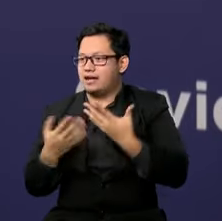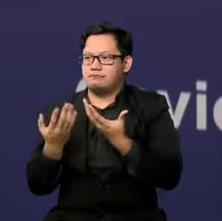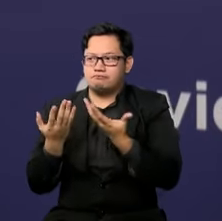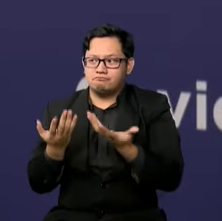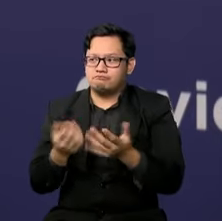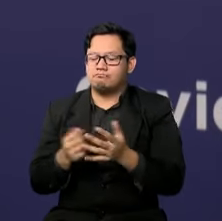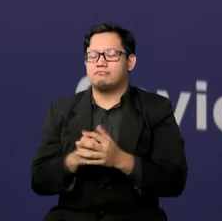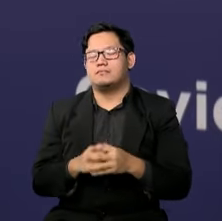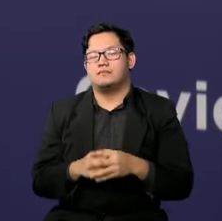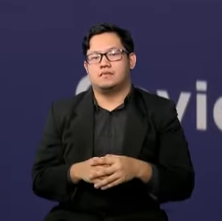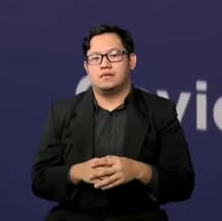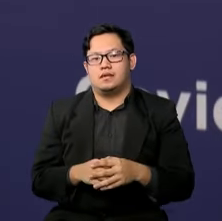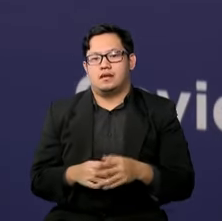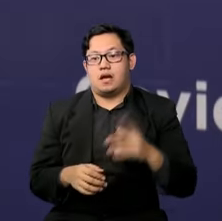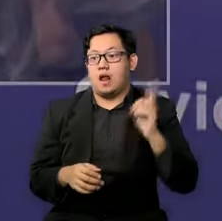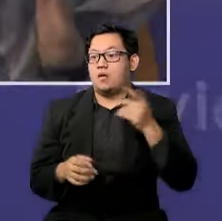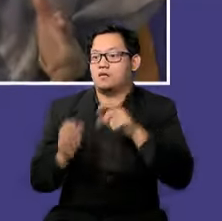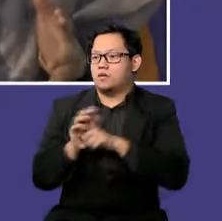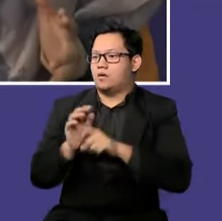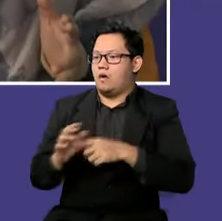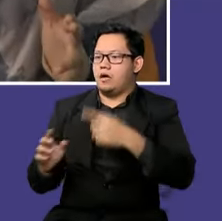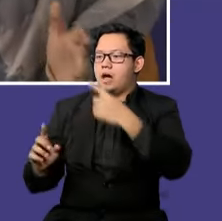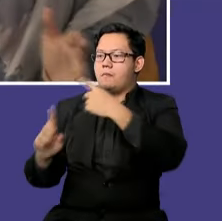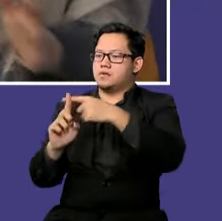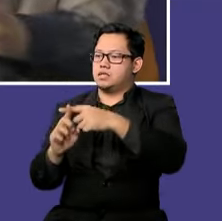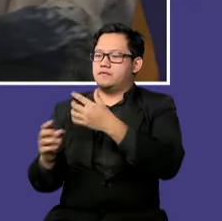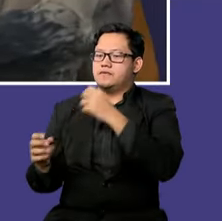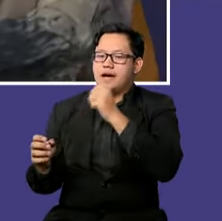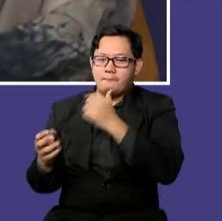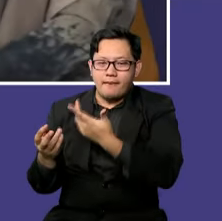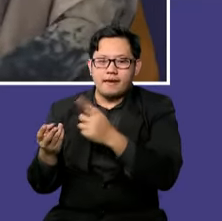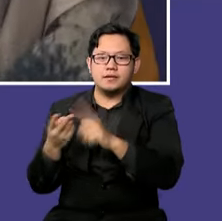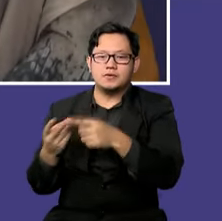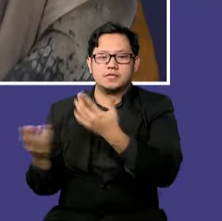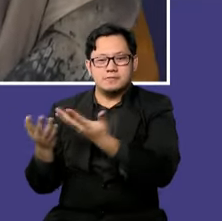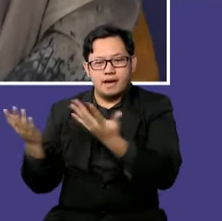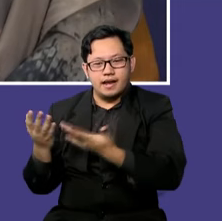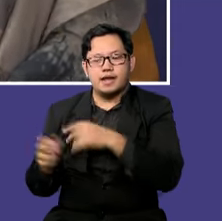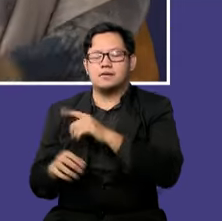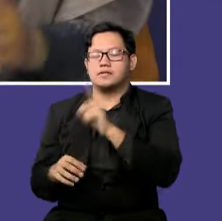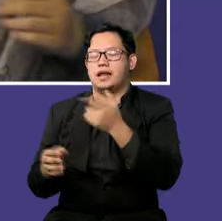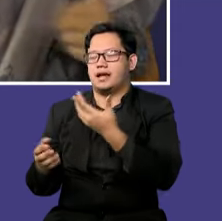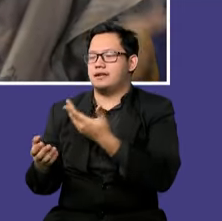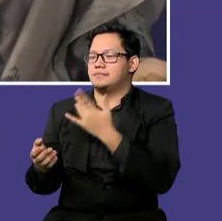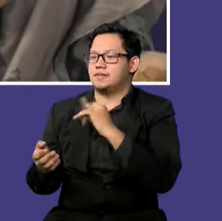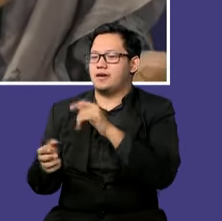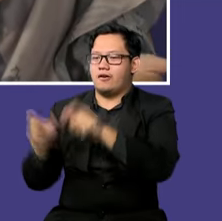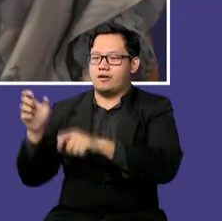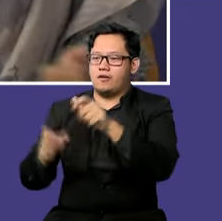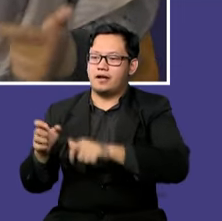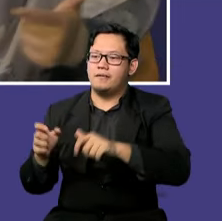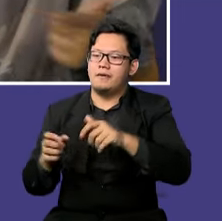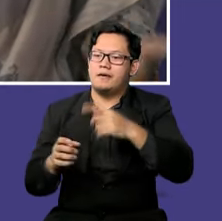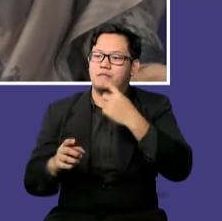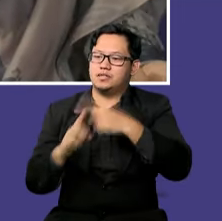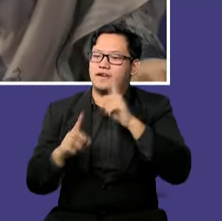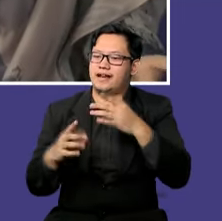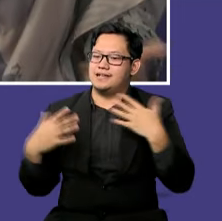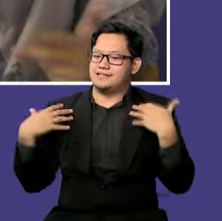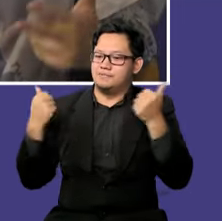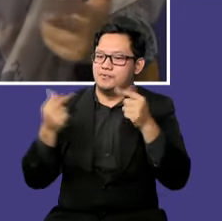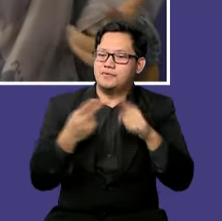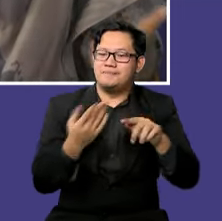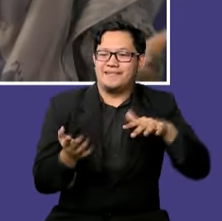sudah dapat kasus positif siapa saja Lokasinya dimana Kanada luaran nih dari orang-orang yang positif ya ada yang sembuh ada yang